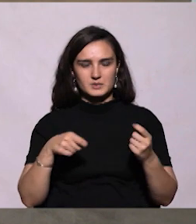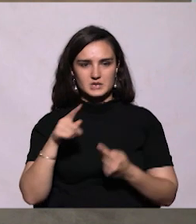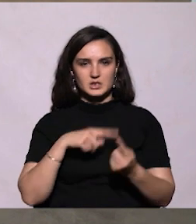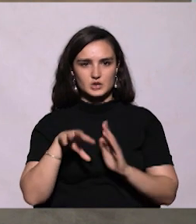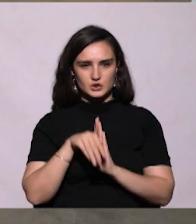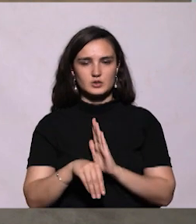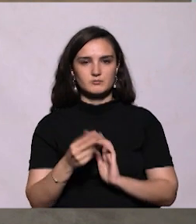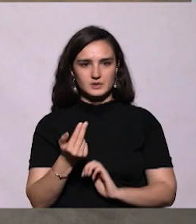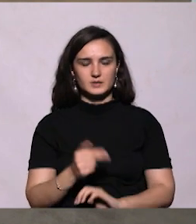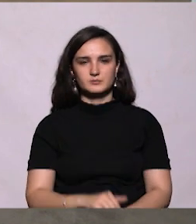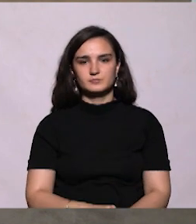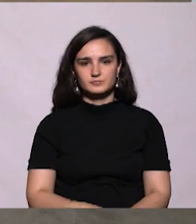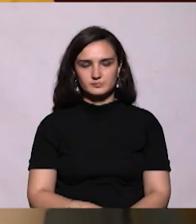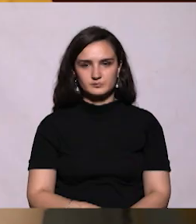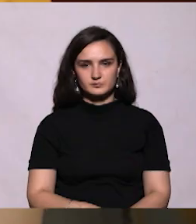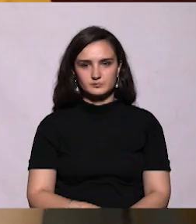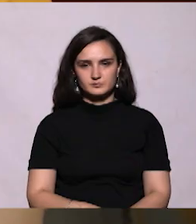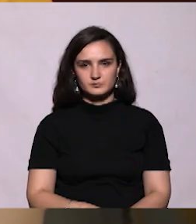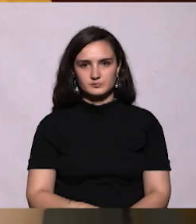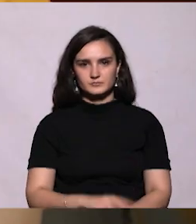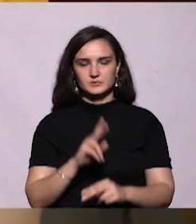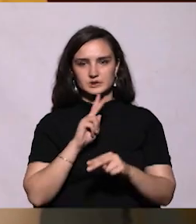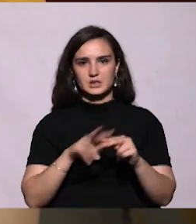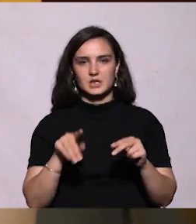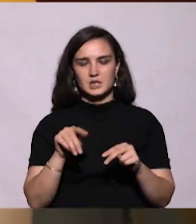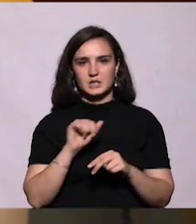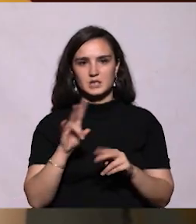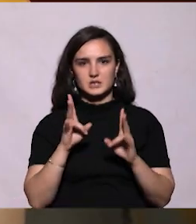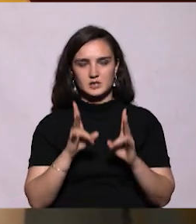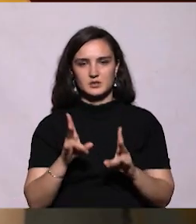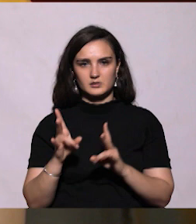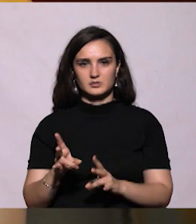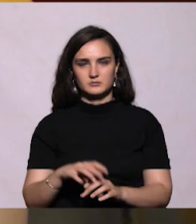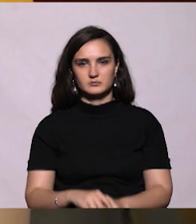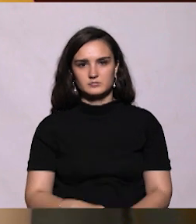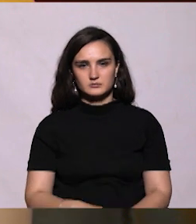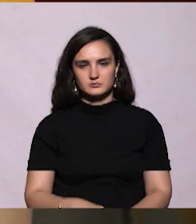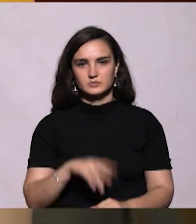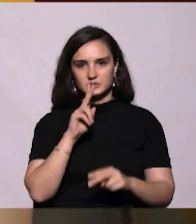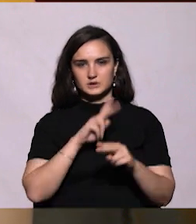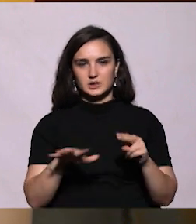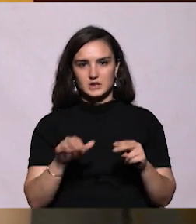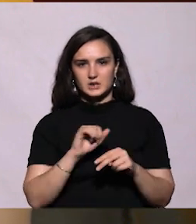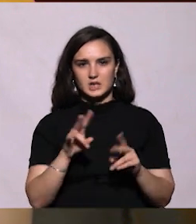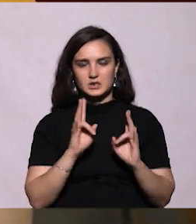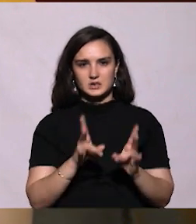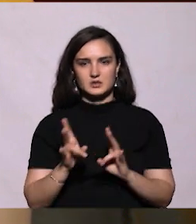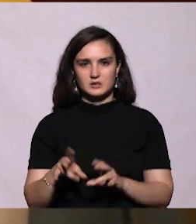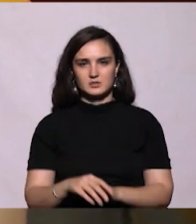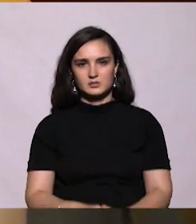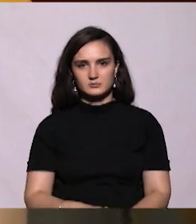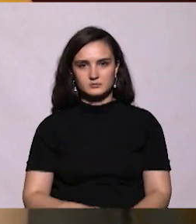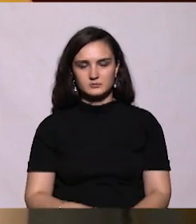world. Especially. Loss, დანაკარგი ან ზარალი. Loss, დანაკარგი